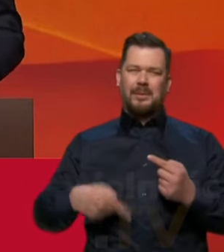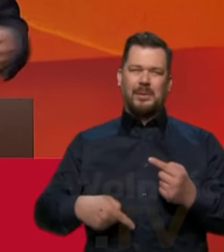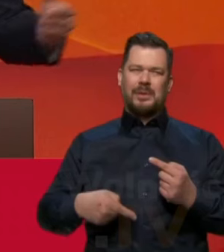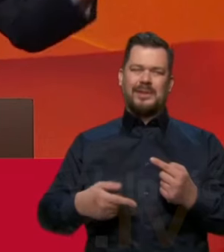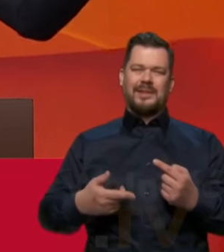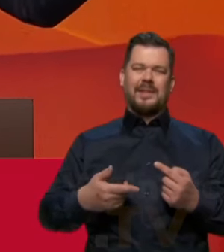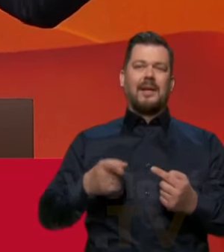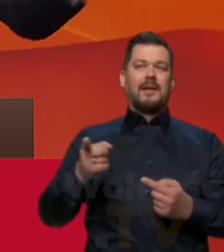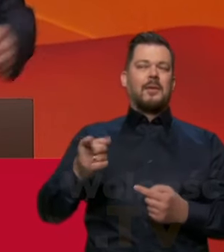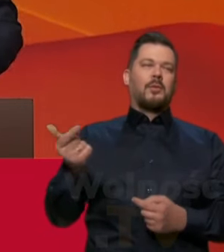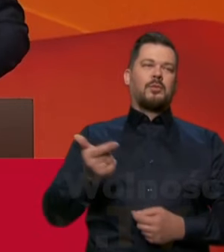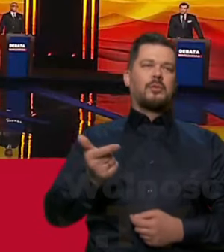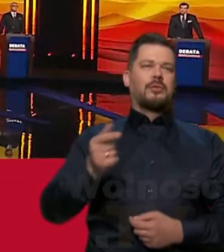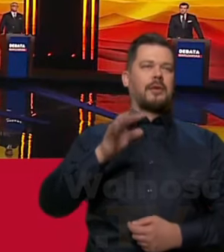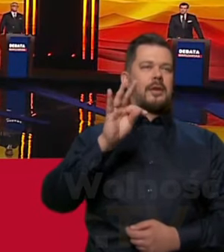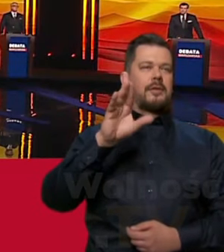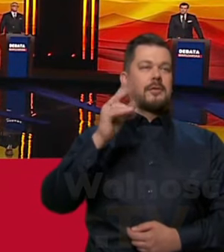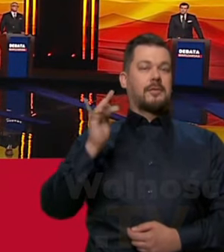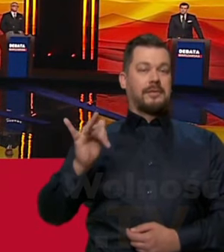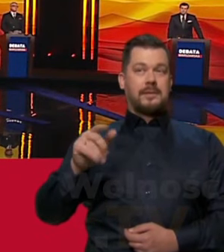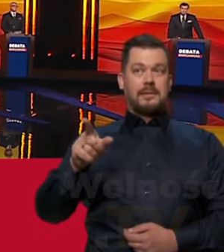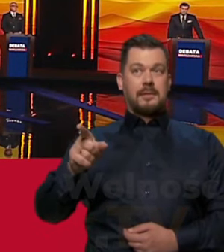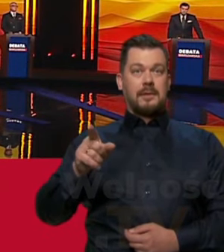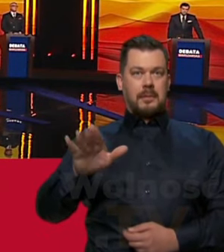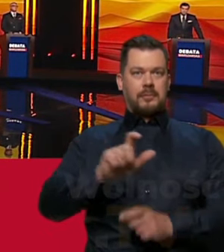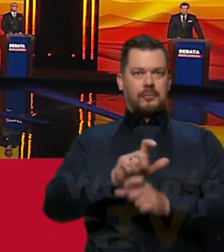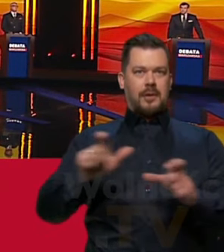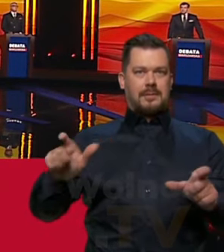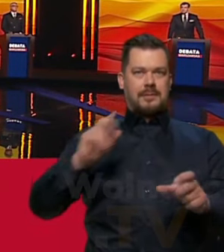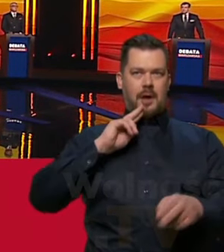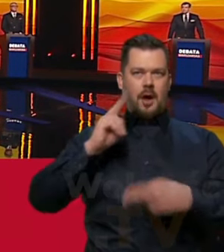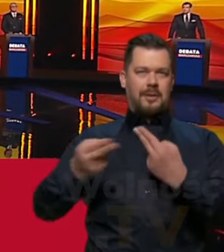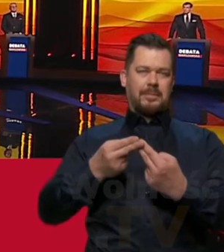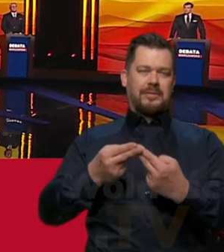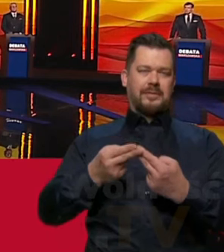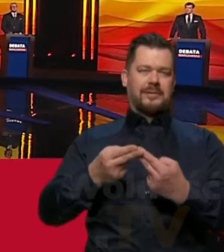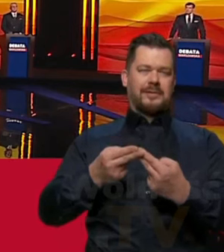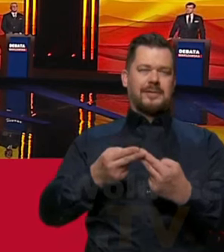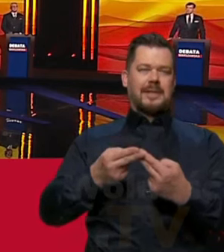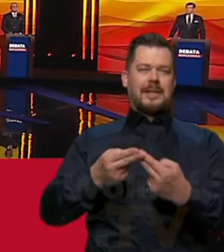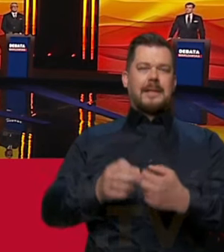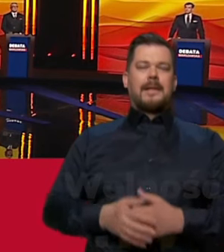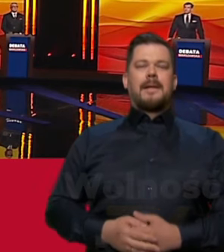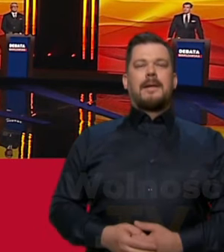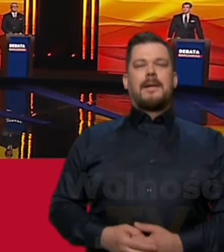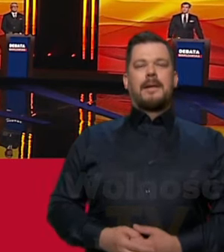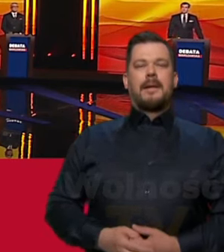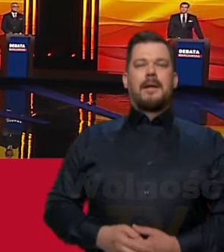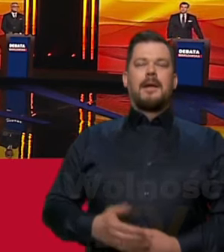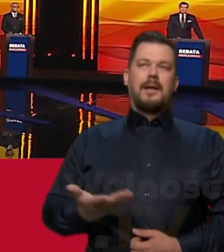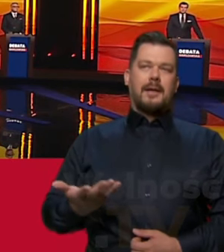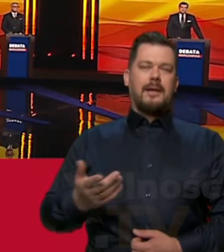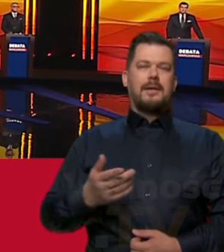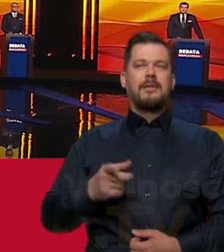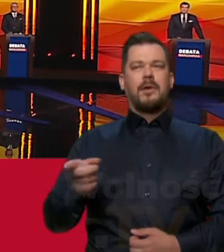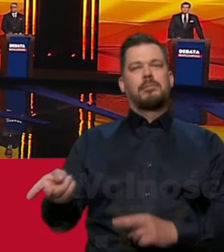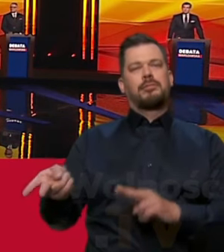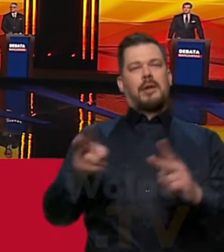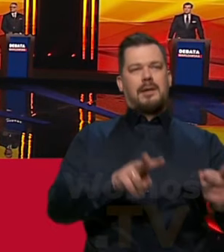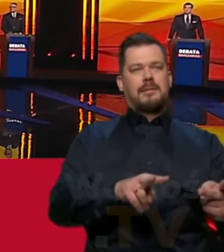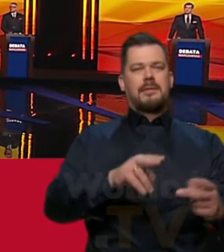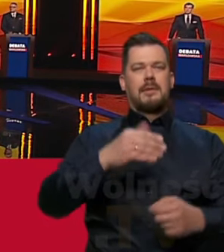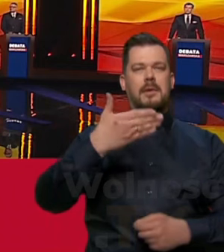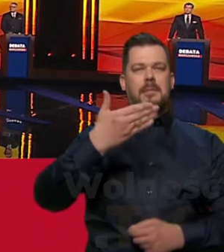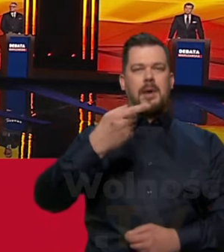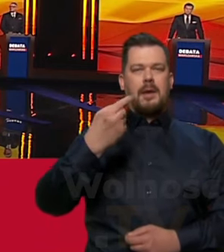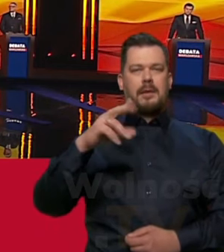musiałby kandydat Rafał Trzaskowski wykorzystać swój czas na to, żeby odpowiedzieć, swój czas na ripostę. W związku z czym przekazuję głos